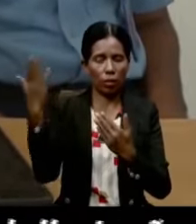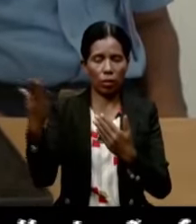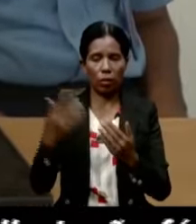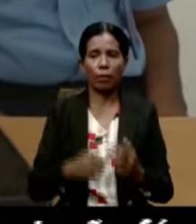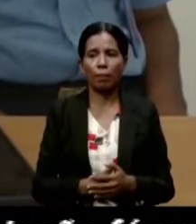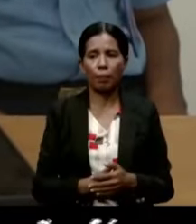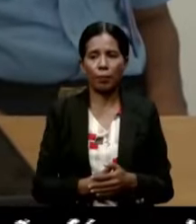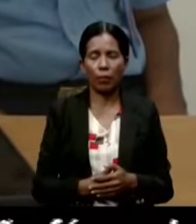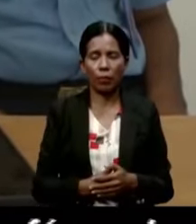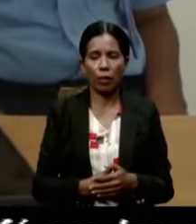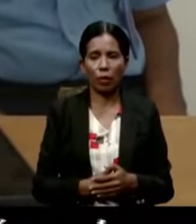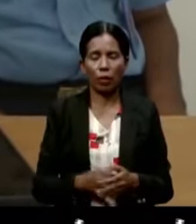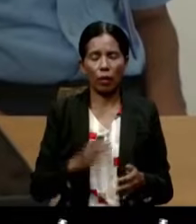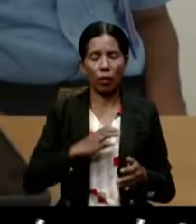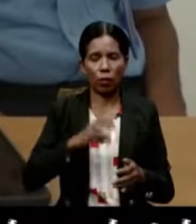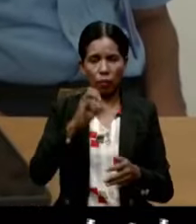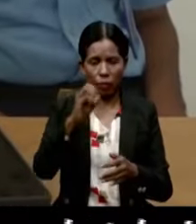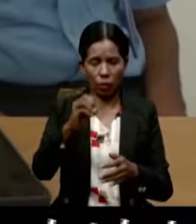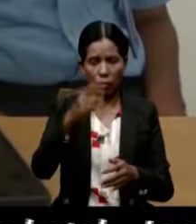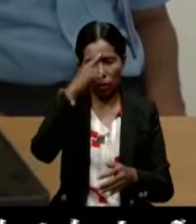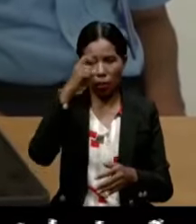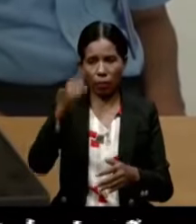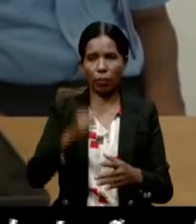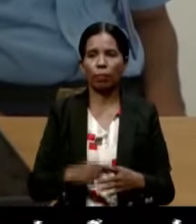Caso ini acontece tamba